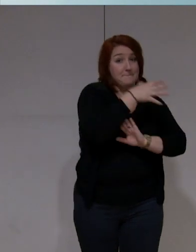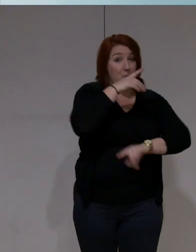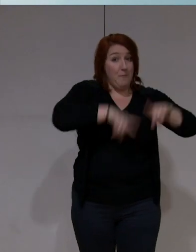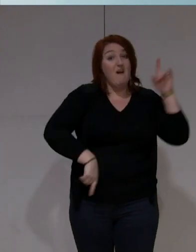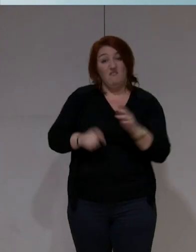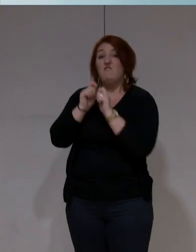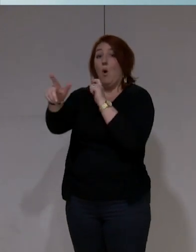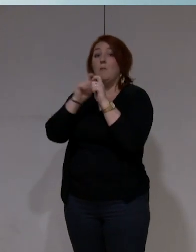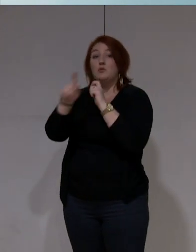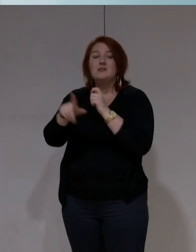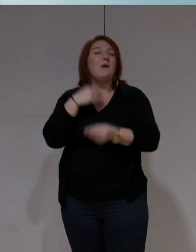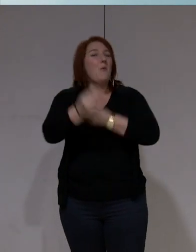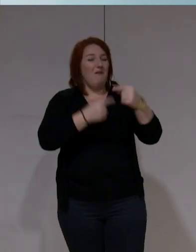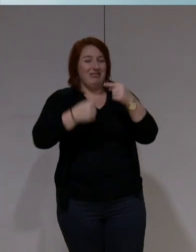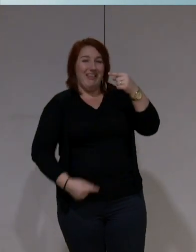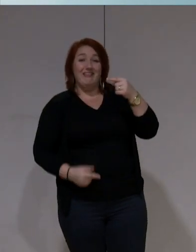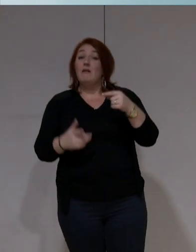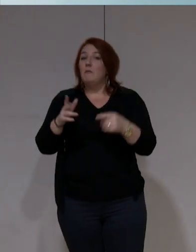rembourser d'anciennes dettes